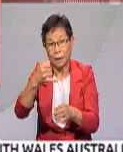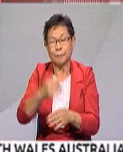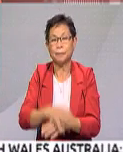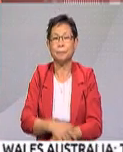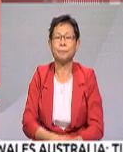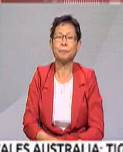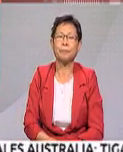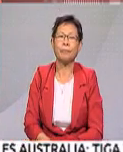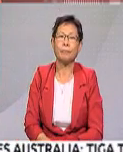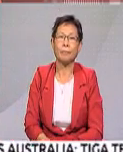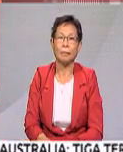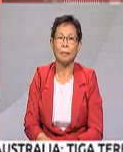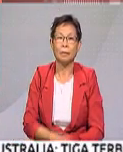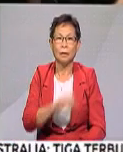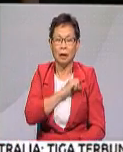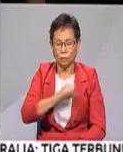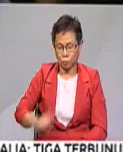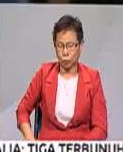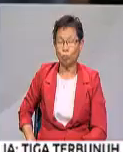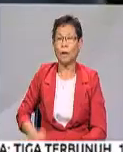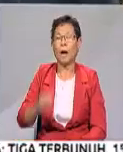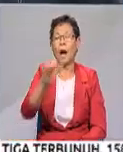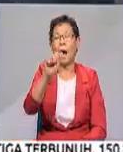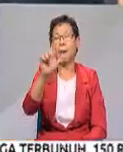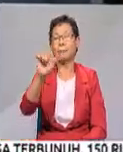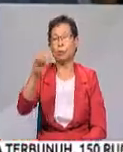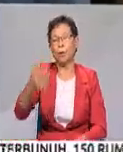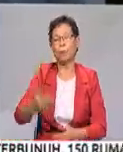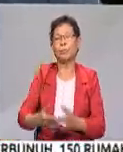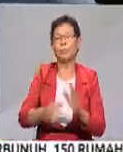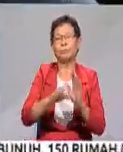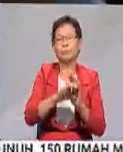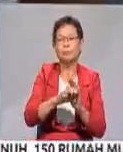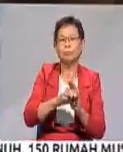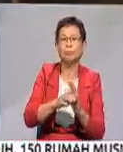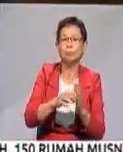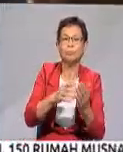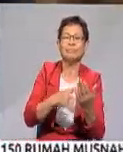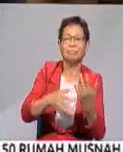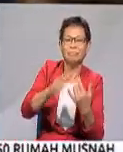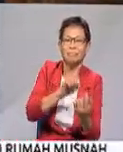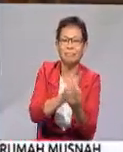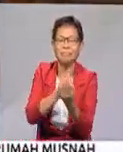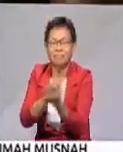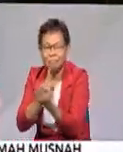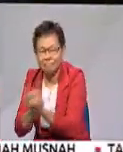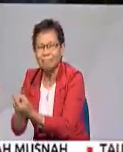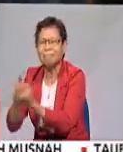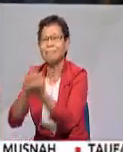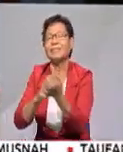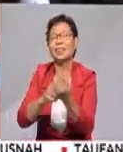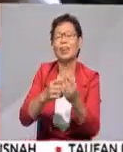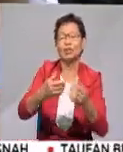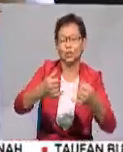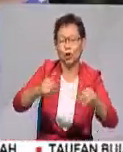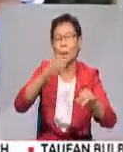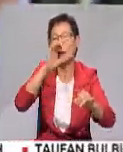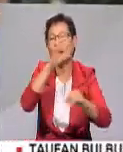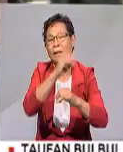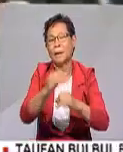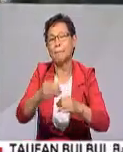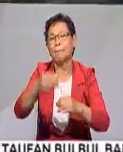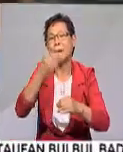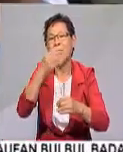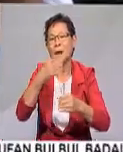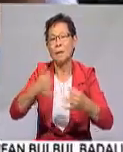Koprojaya. Al-Sultan Abdullah meluangkan masa menyantuni golongan asnaf dan peniaga jualan makanan dan minuman menerusi rangkaian 17